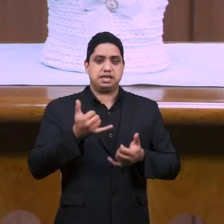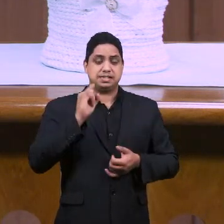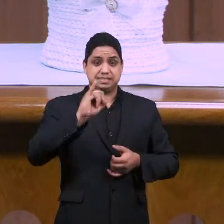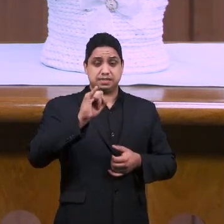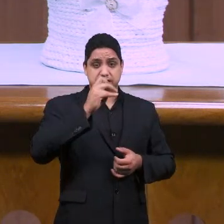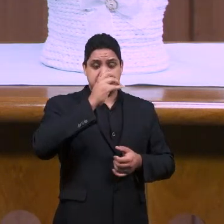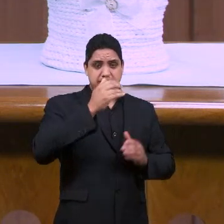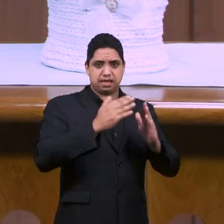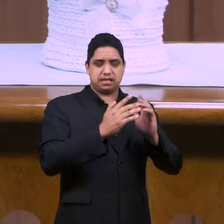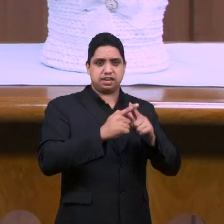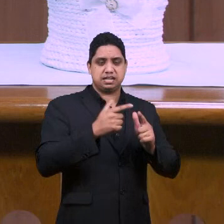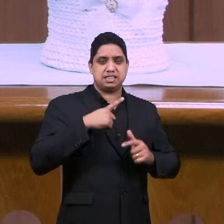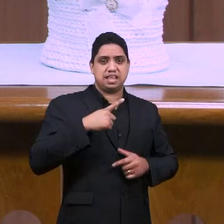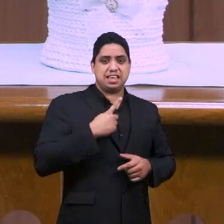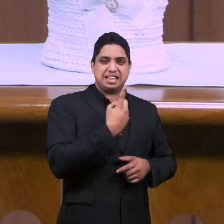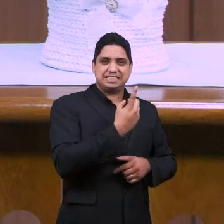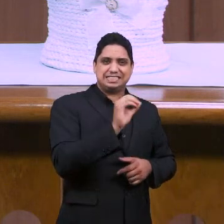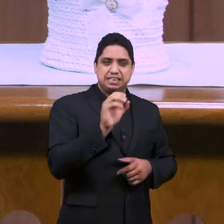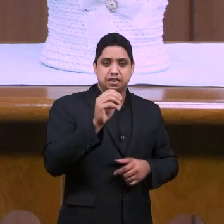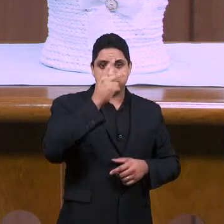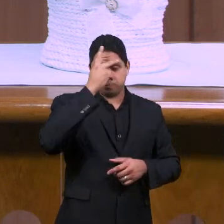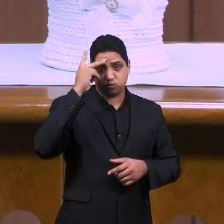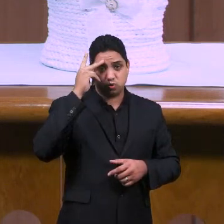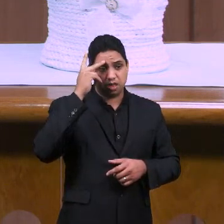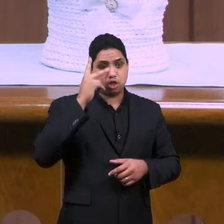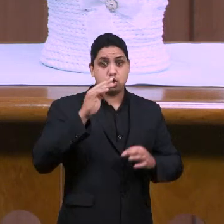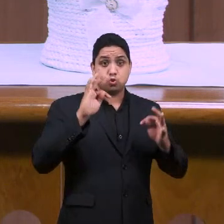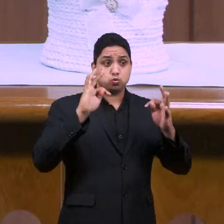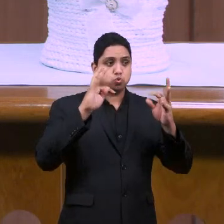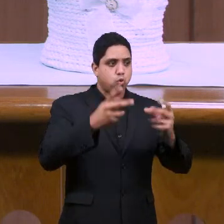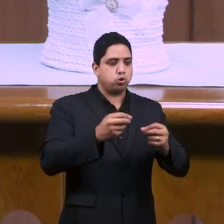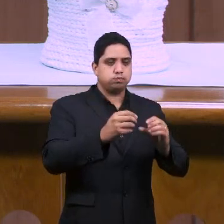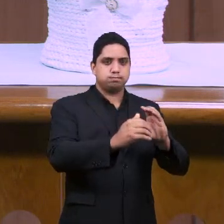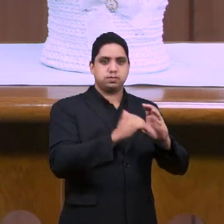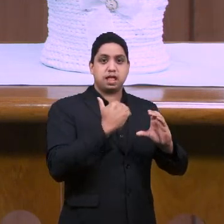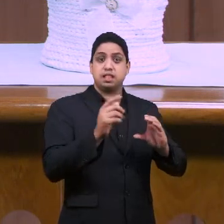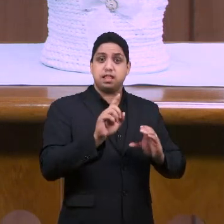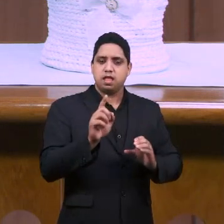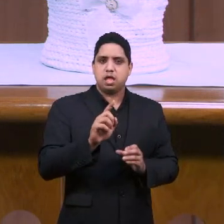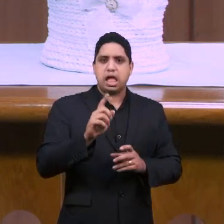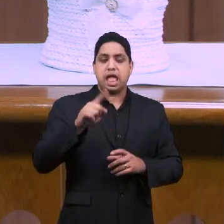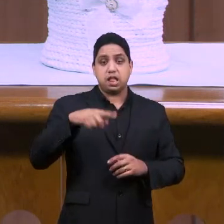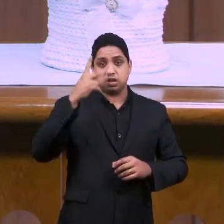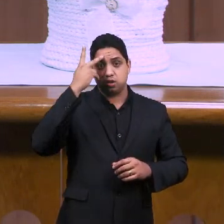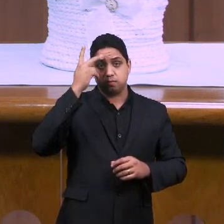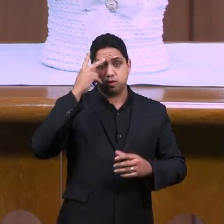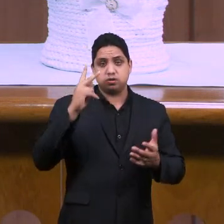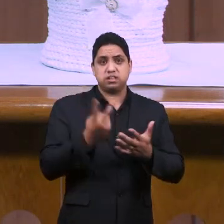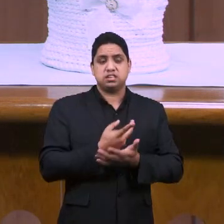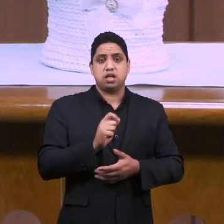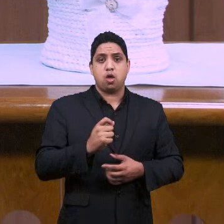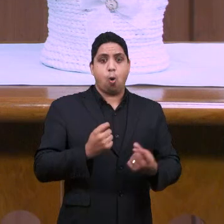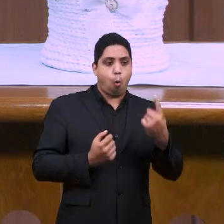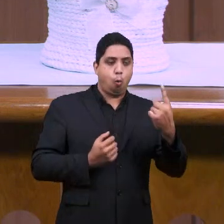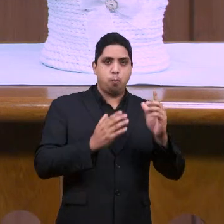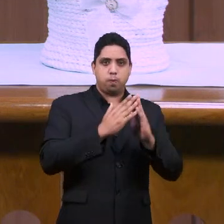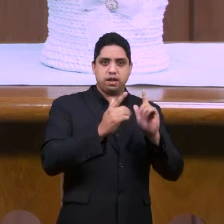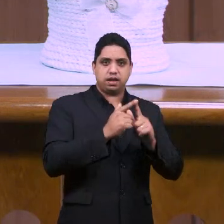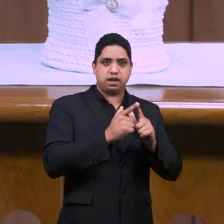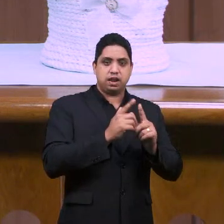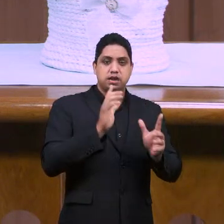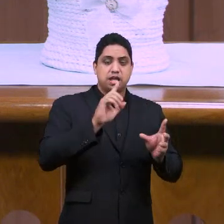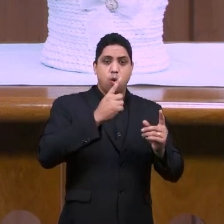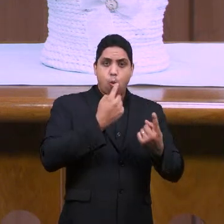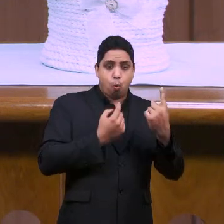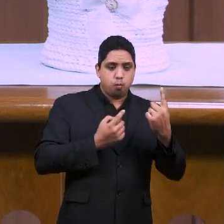L'église a 100 membres, donc 100 frères ont envoyé le contenu. Non, il y a comment une église